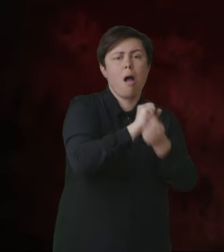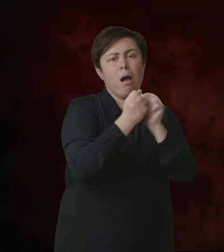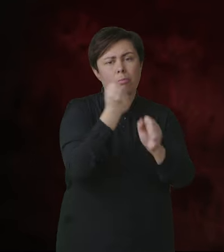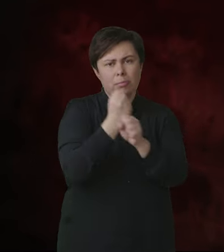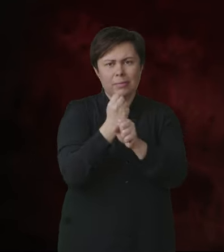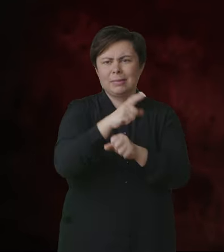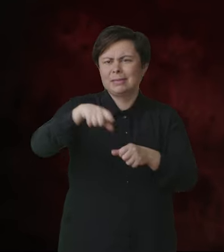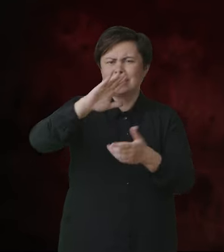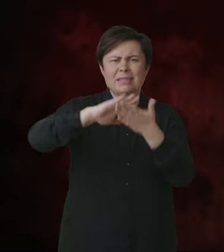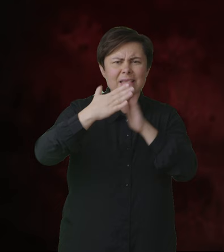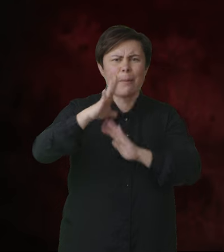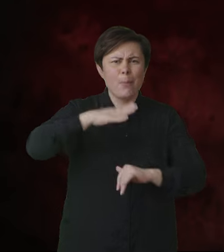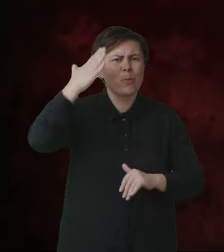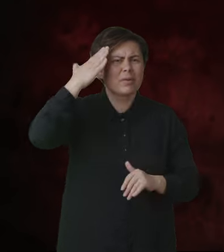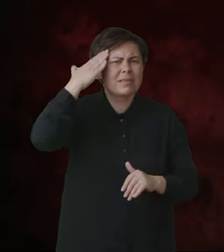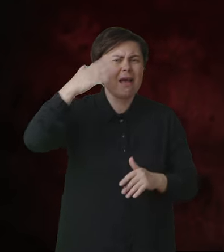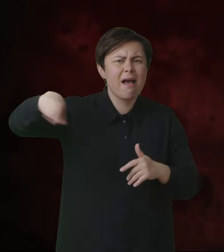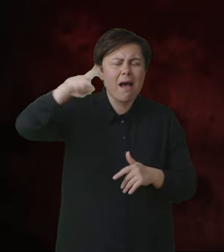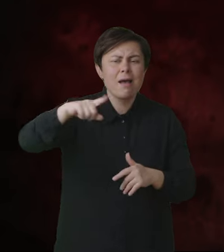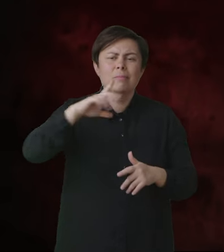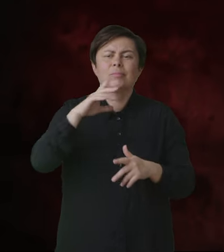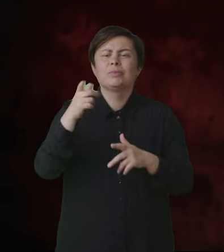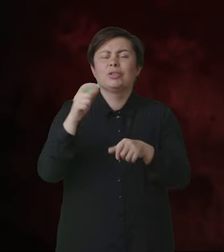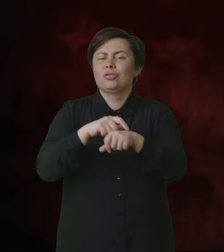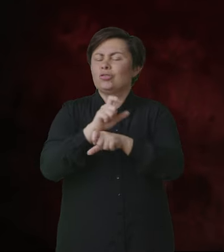Wszyscy znaliśmy się, po prostu ten czas tak